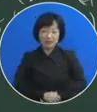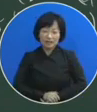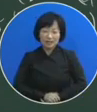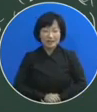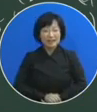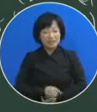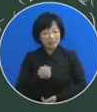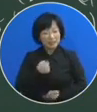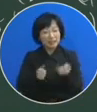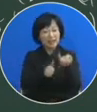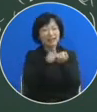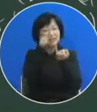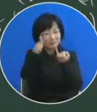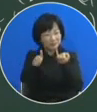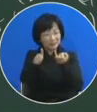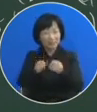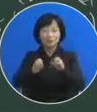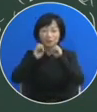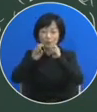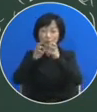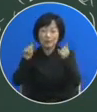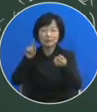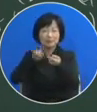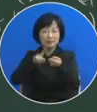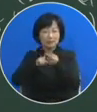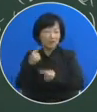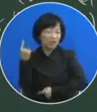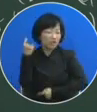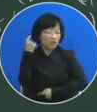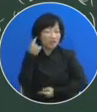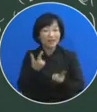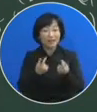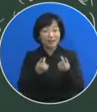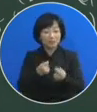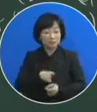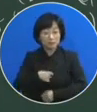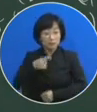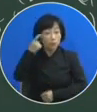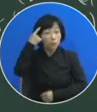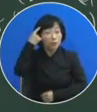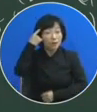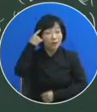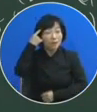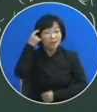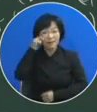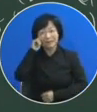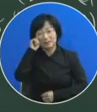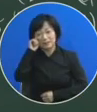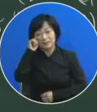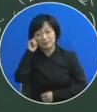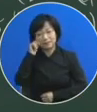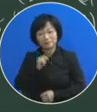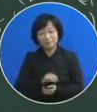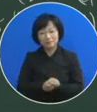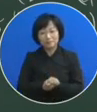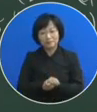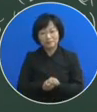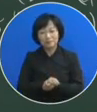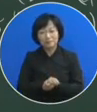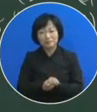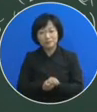들을 것 같아요. And she said, oh, my husband, I think he'll listen to you. 왜 그러니까? I said, why? 그런 얘기해 주는 거예요. And so she told me the whole story. 우리